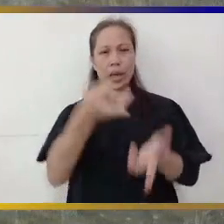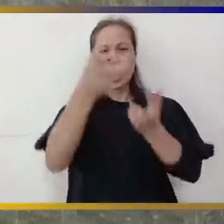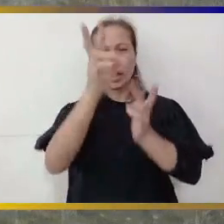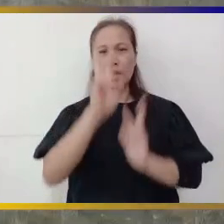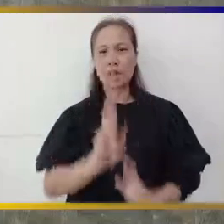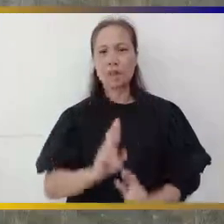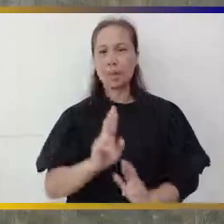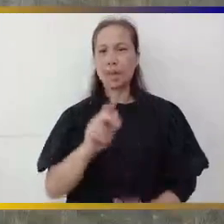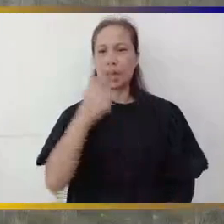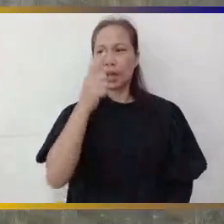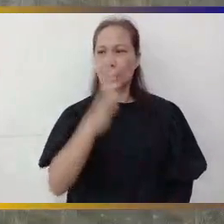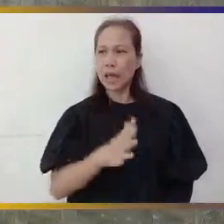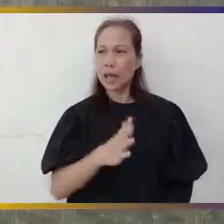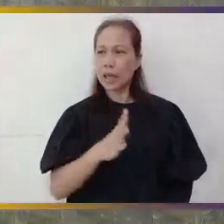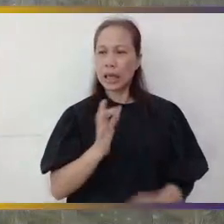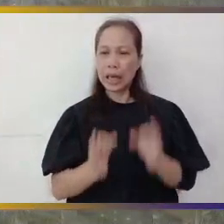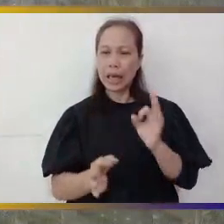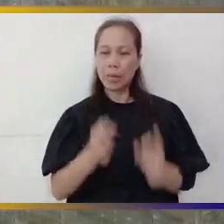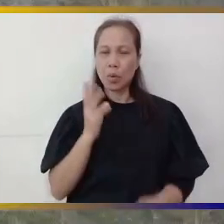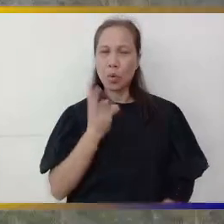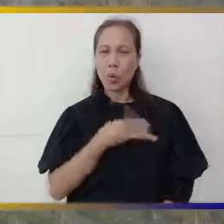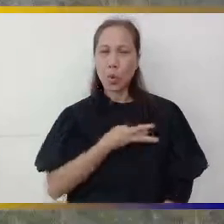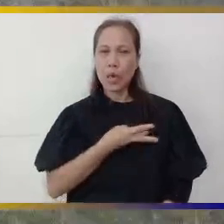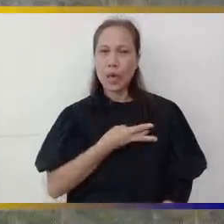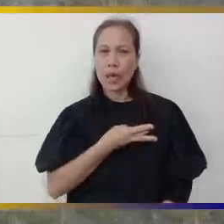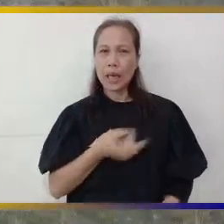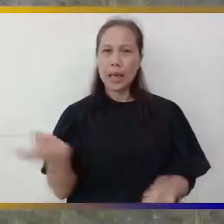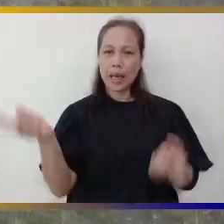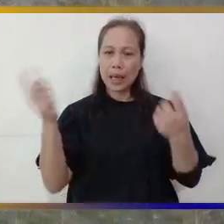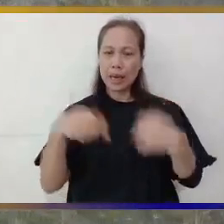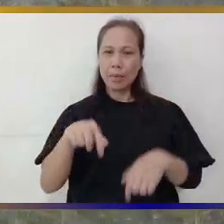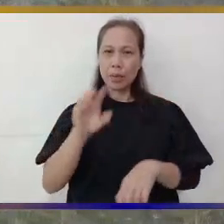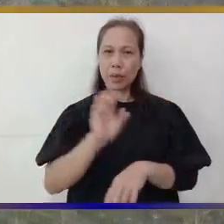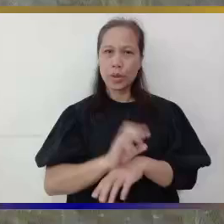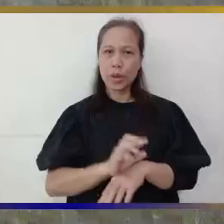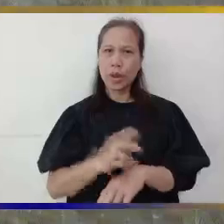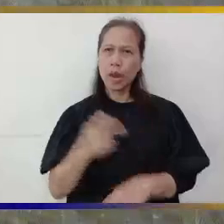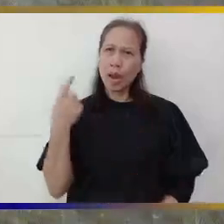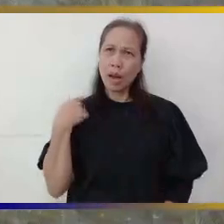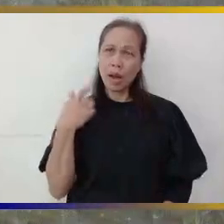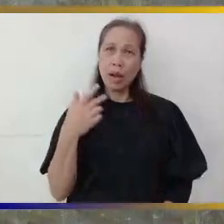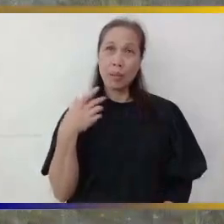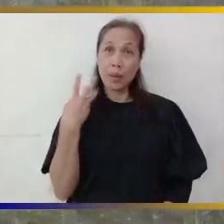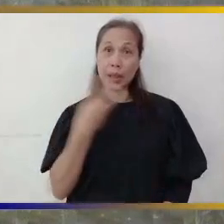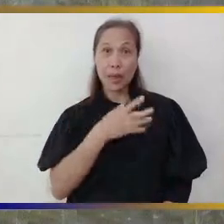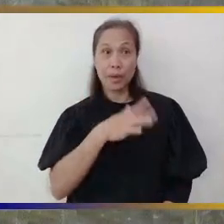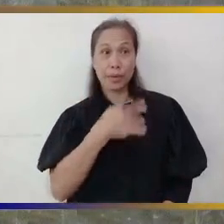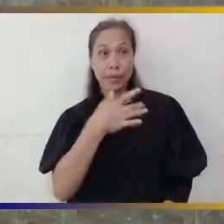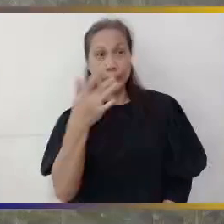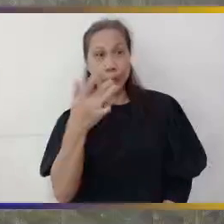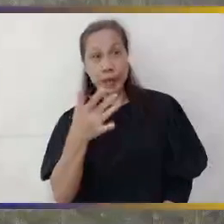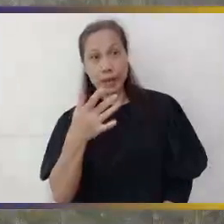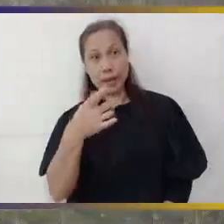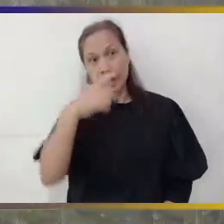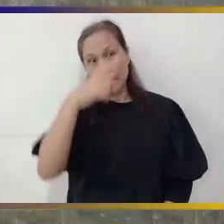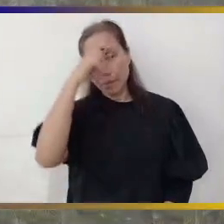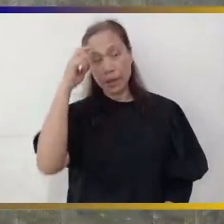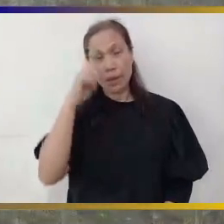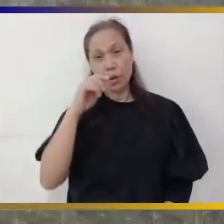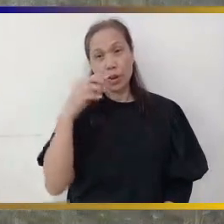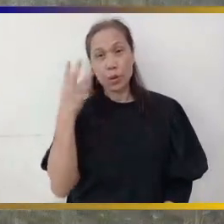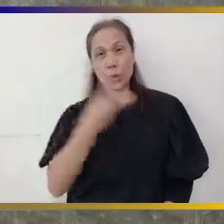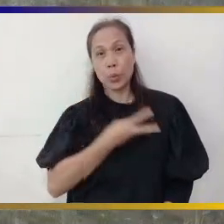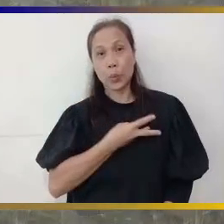Kayo ba pag pupunta kayo rito Meron ba kayong nararamdaman na pupunta ako sapagkat I worship God I honor